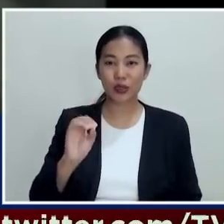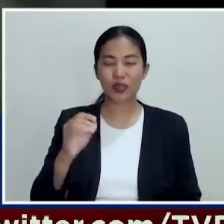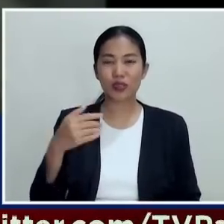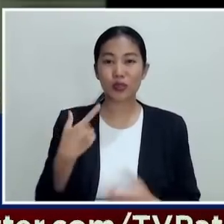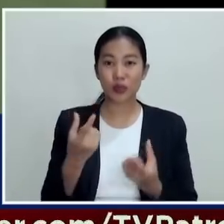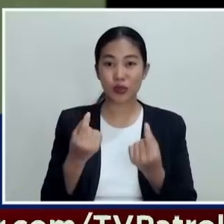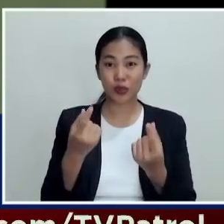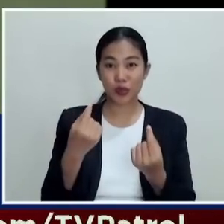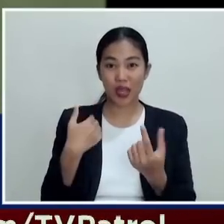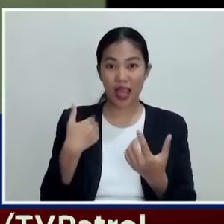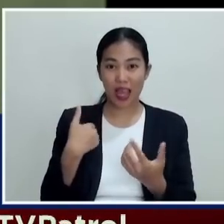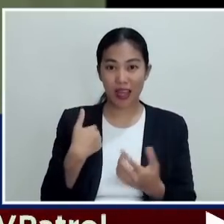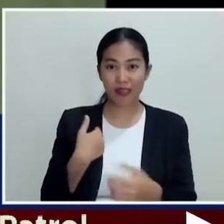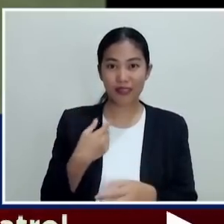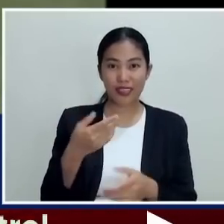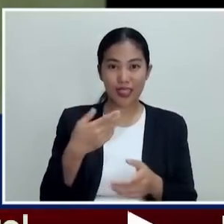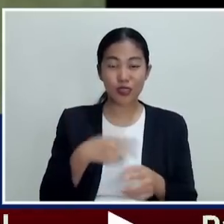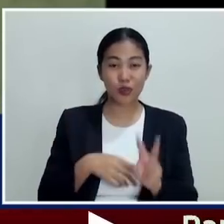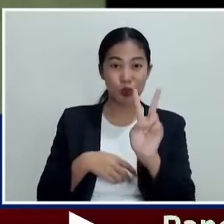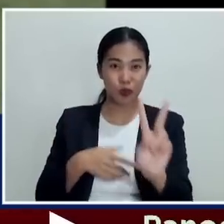kalaban.